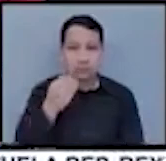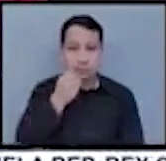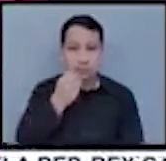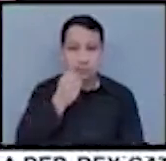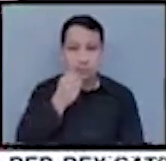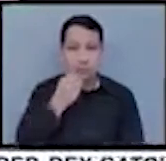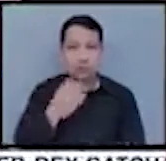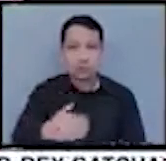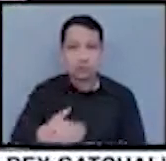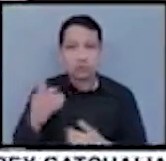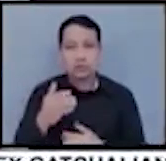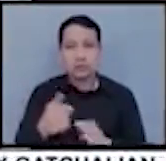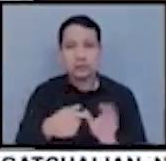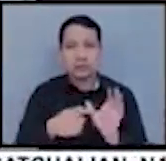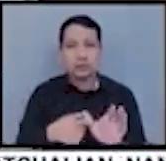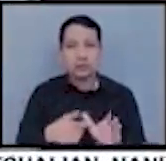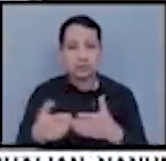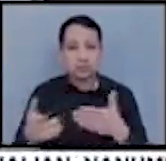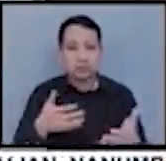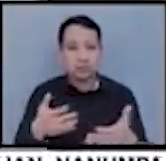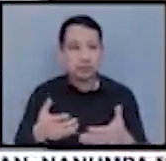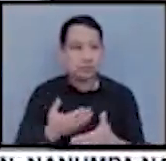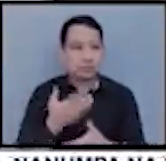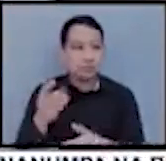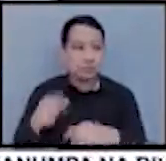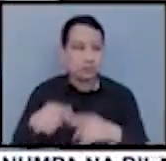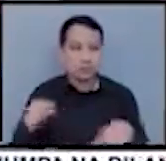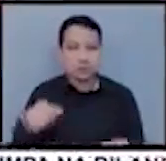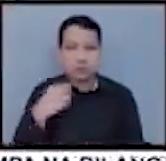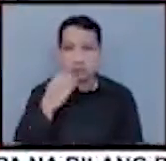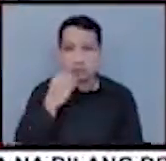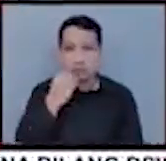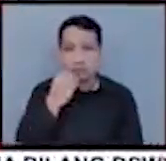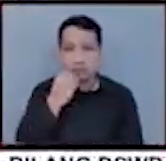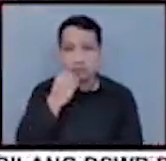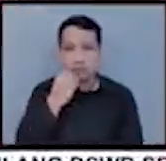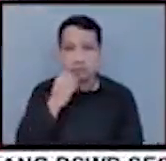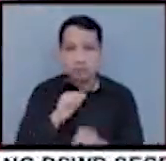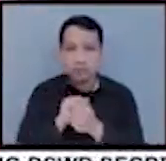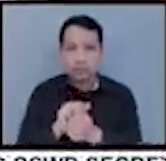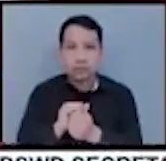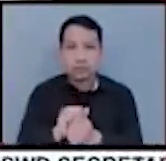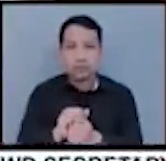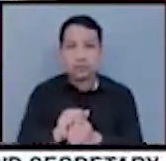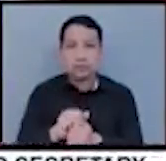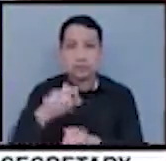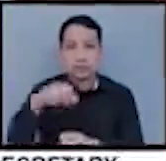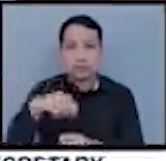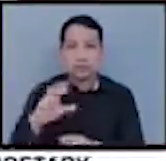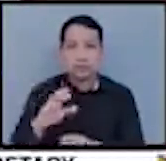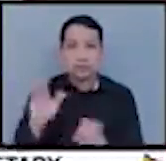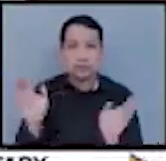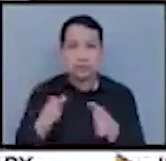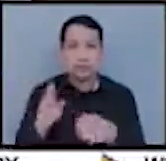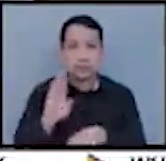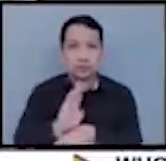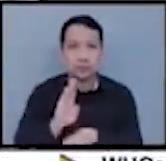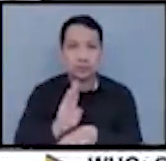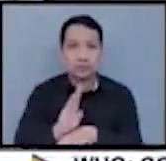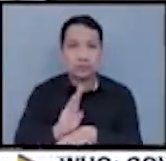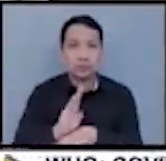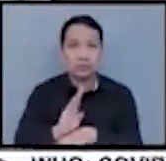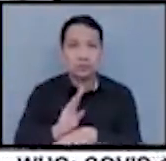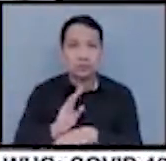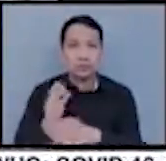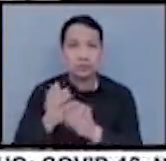Plaza, kung saan tampok ang iba't ibang food bazaar na mga kapartner na food stalls ng QC Small Business and Cooperatives Development Promotions